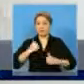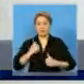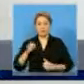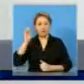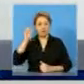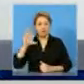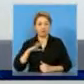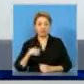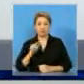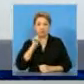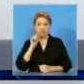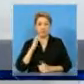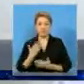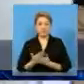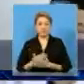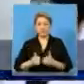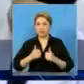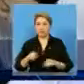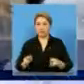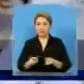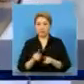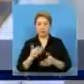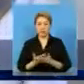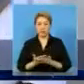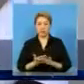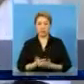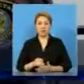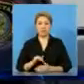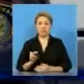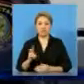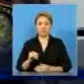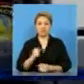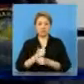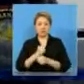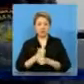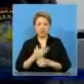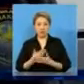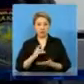қайсар жігіттердің бұл ісі нағыз ерлікке пара-пар. Өжеттілігін ісімен дәлелдеп жүрген